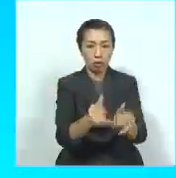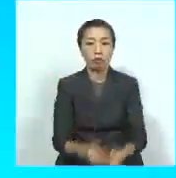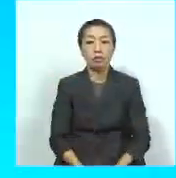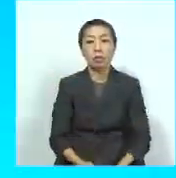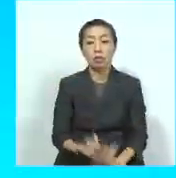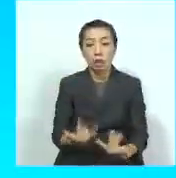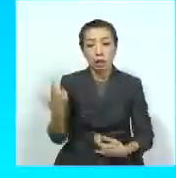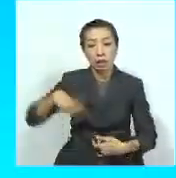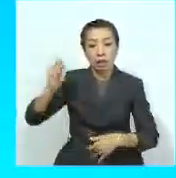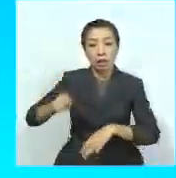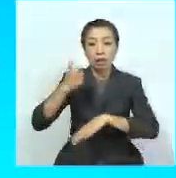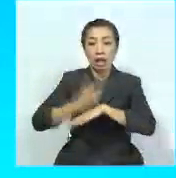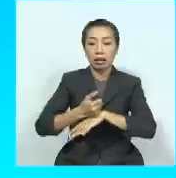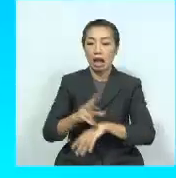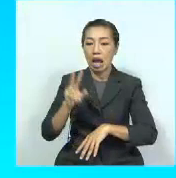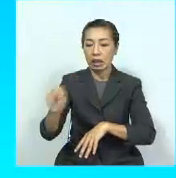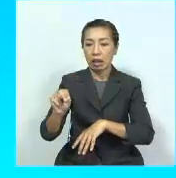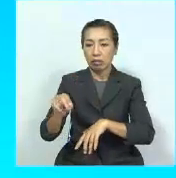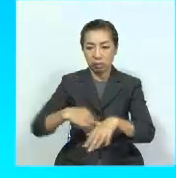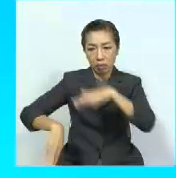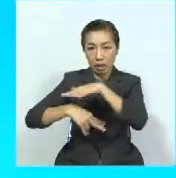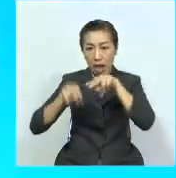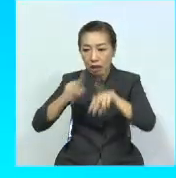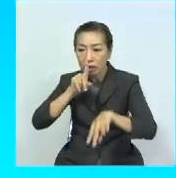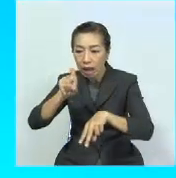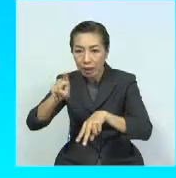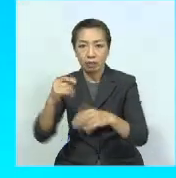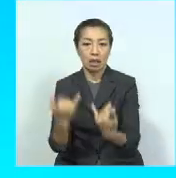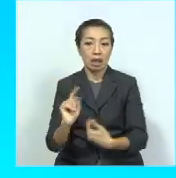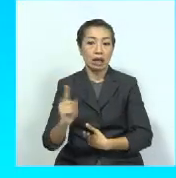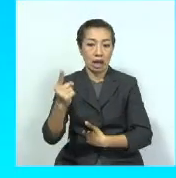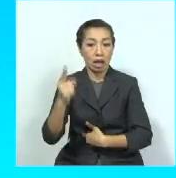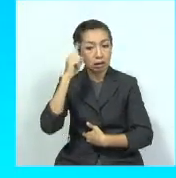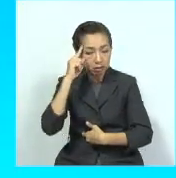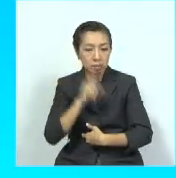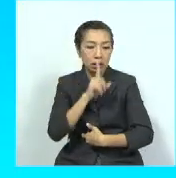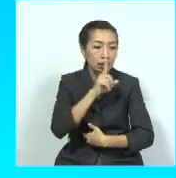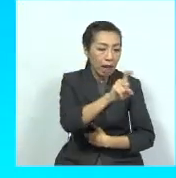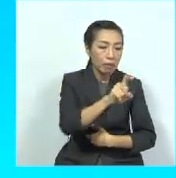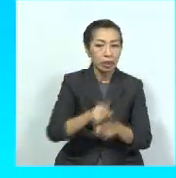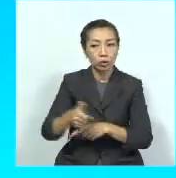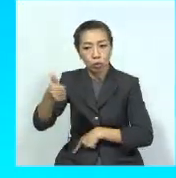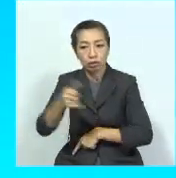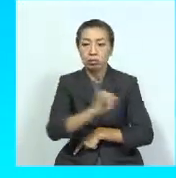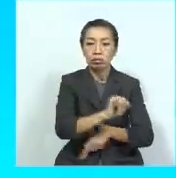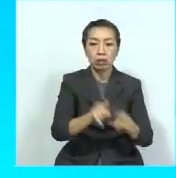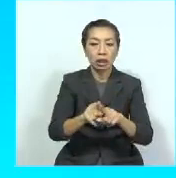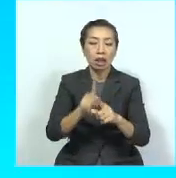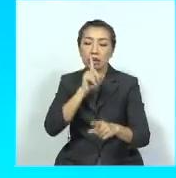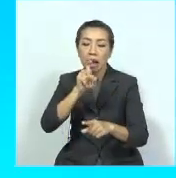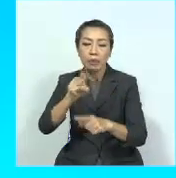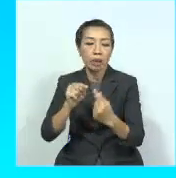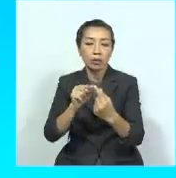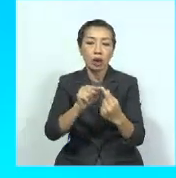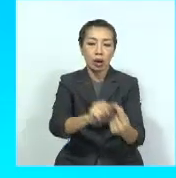ค่ะถือว่าเป็นการนัดสืบพยานครั้งแรกและจะสืบพยานที่เกี่ยวข้องในคดีทั้งหมดทั้งฝ่ายโจทก์เองแล้วก็จำเลยด้วยไปจนถึงวันที่27ธัน